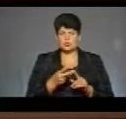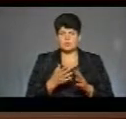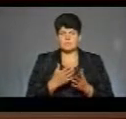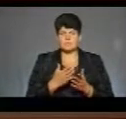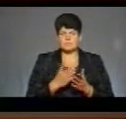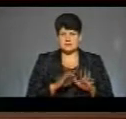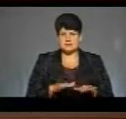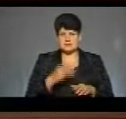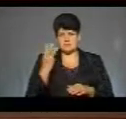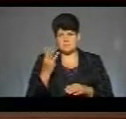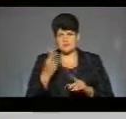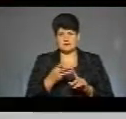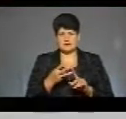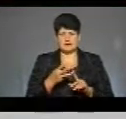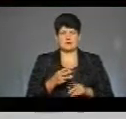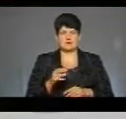– Полісся з Житомира.